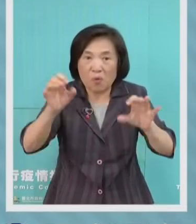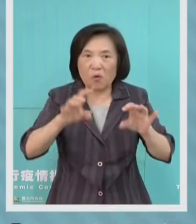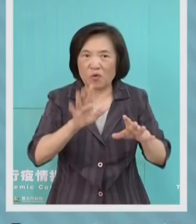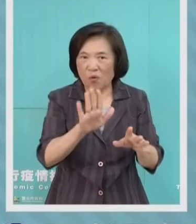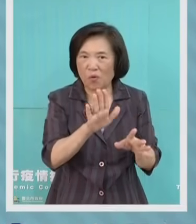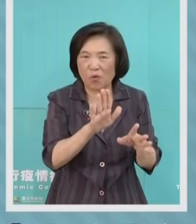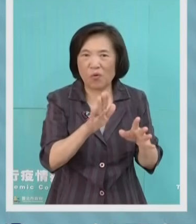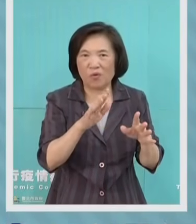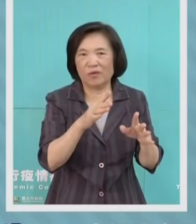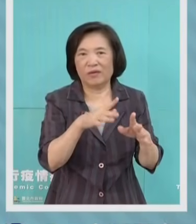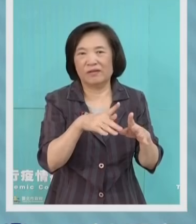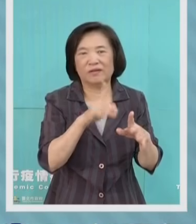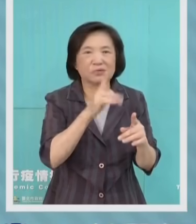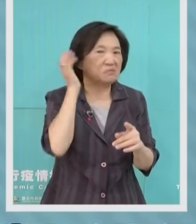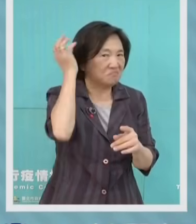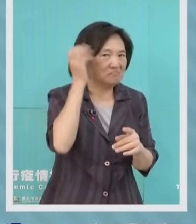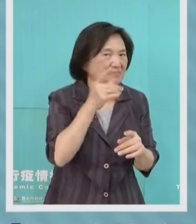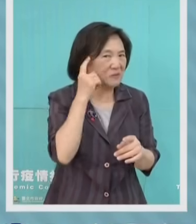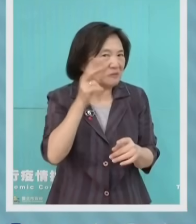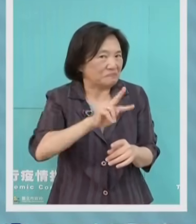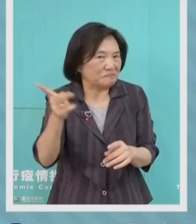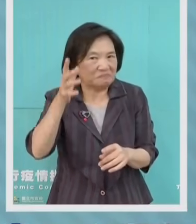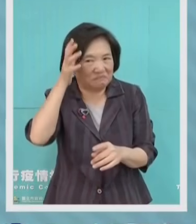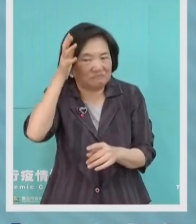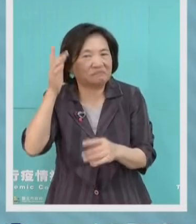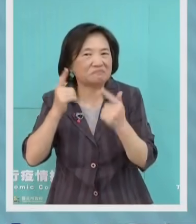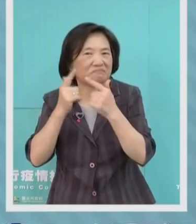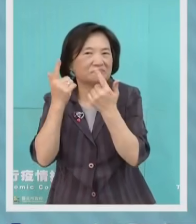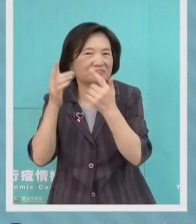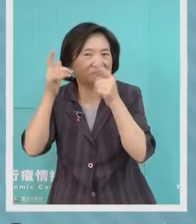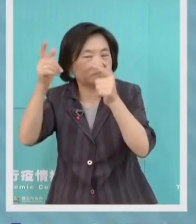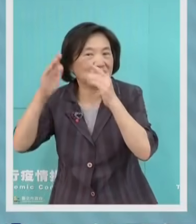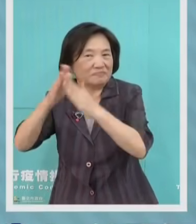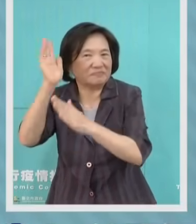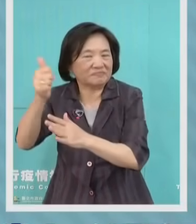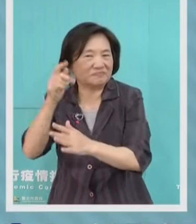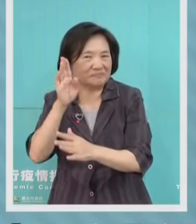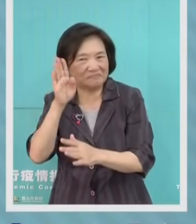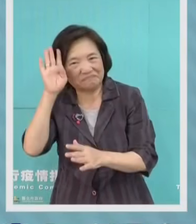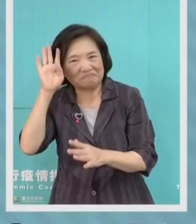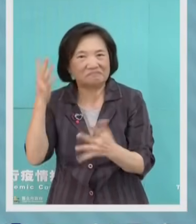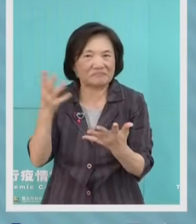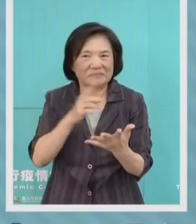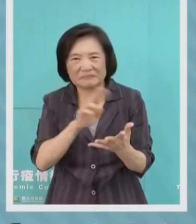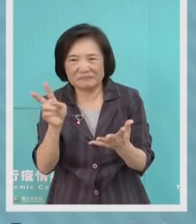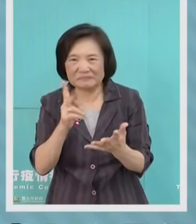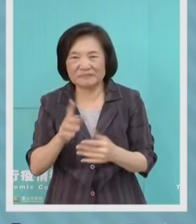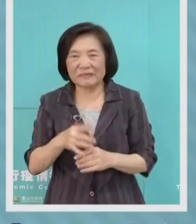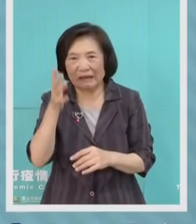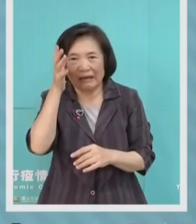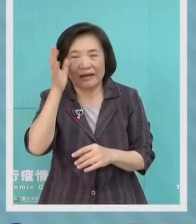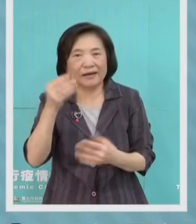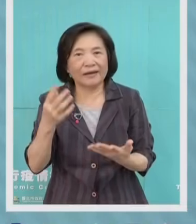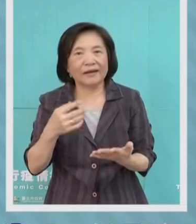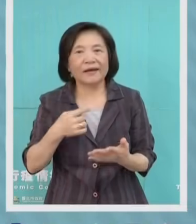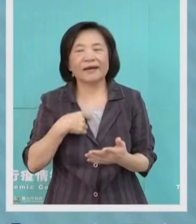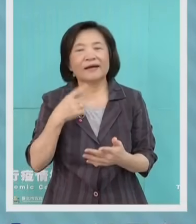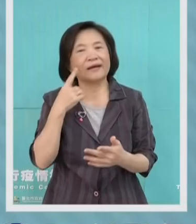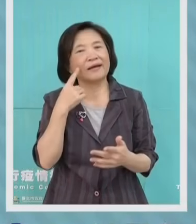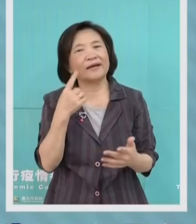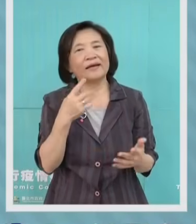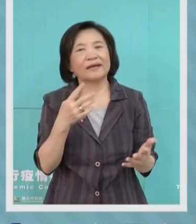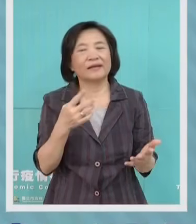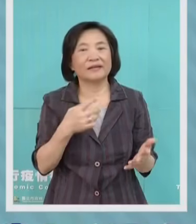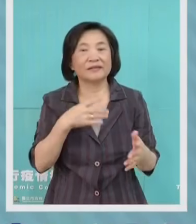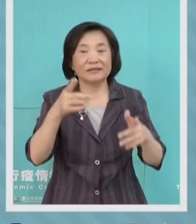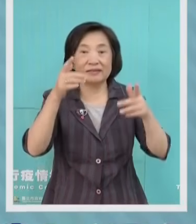嘛，所以这个大家都晓得了，都知道是什么一回事。所以结论是这样的哦，我当台北市长，我